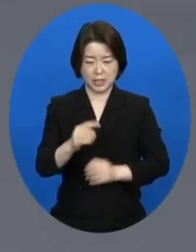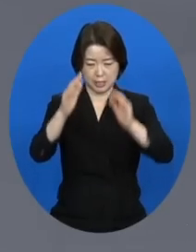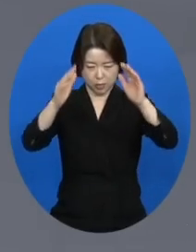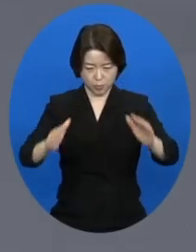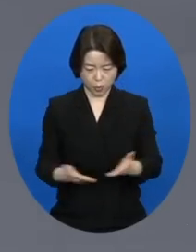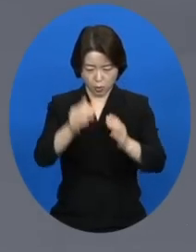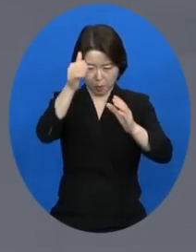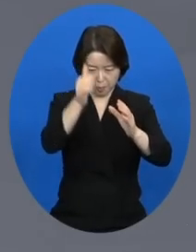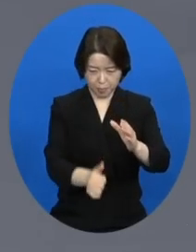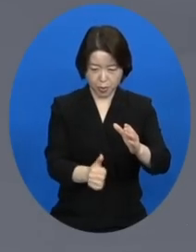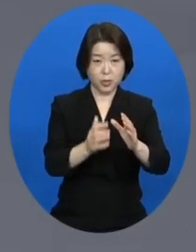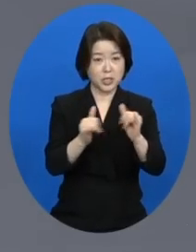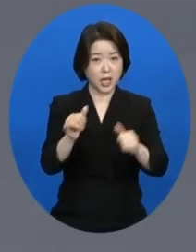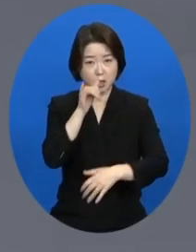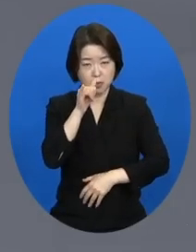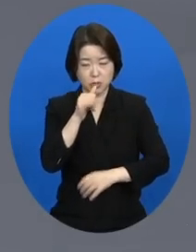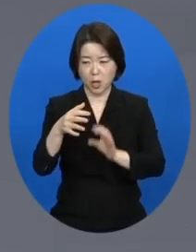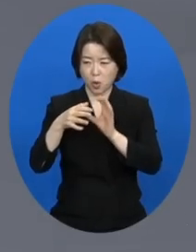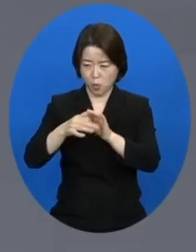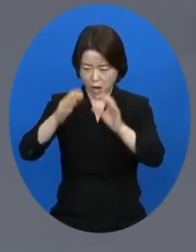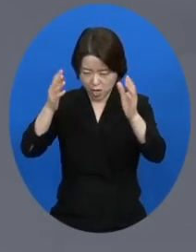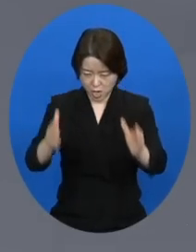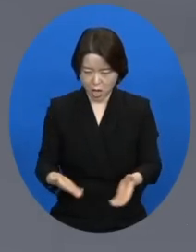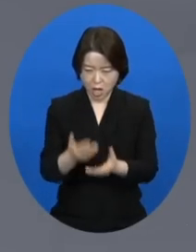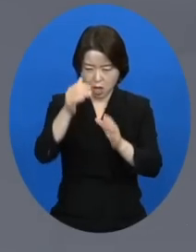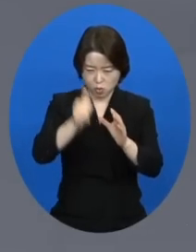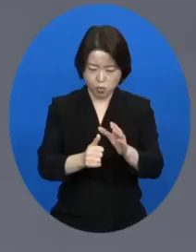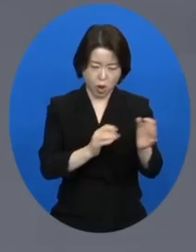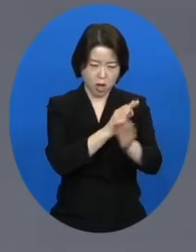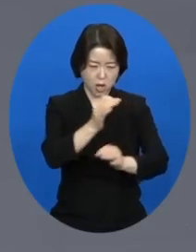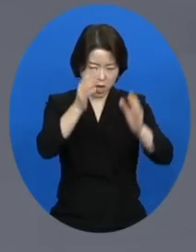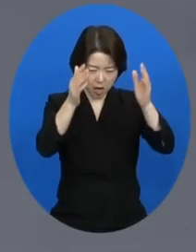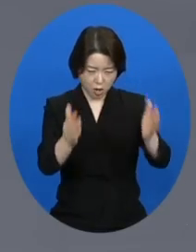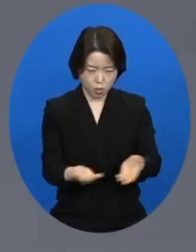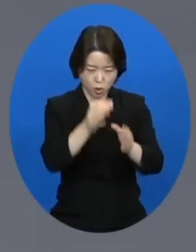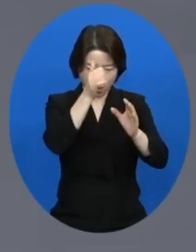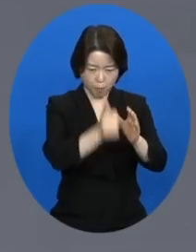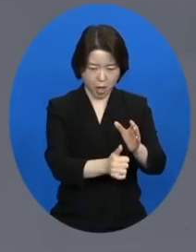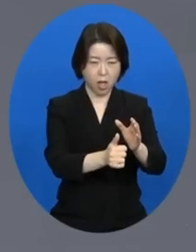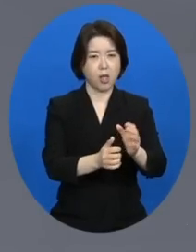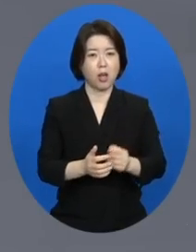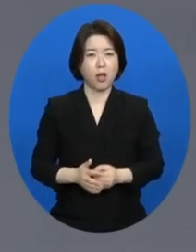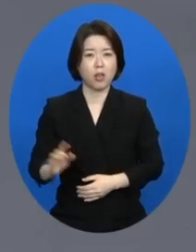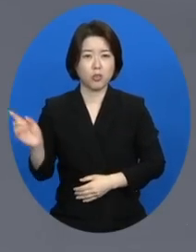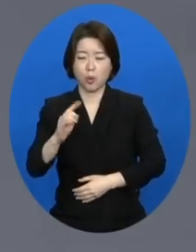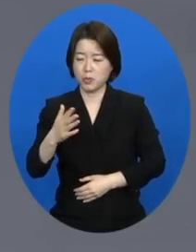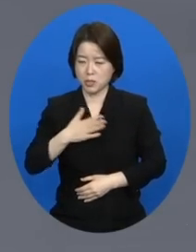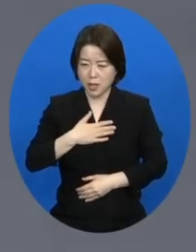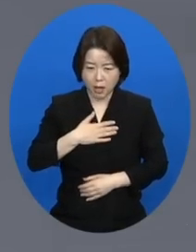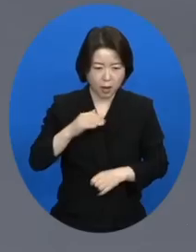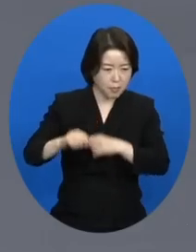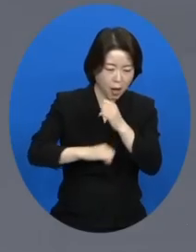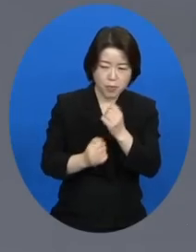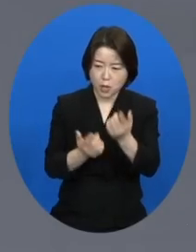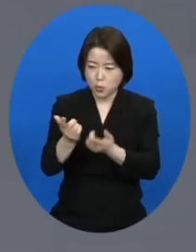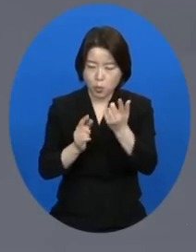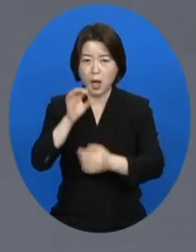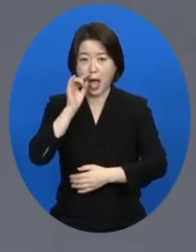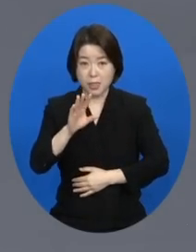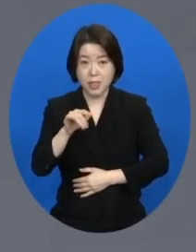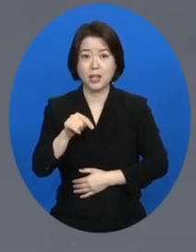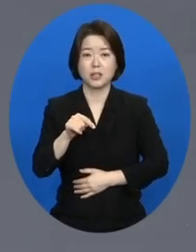구덩이에 빠지신 분 계십니까? 관계의 구덩이, 재정의 구덩이, 도무지 내가 통제할 수 없는